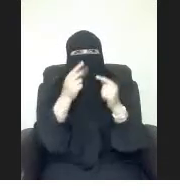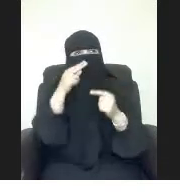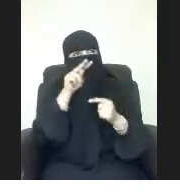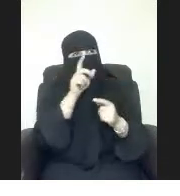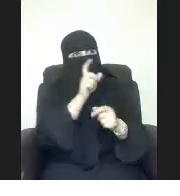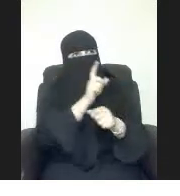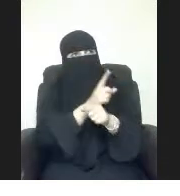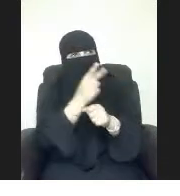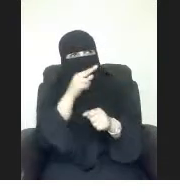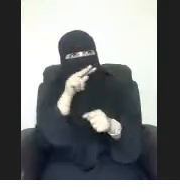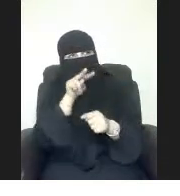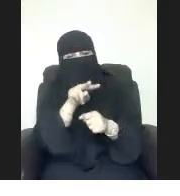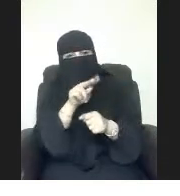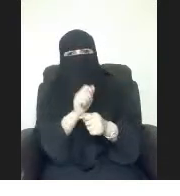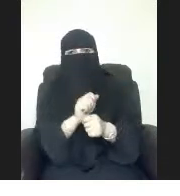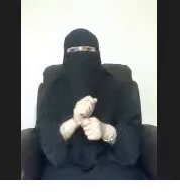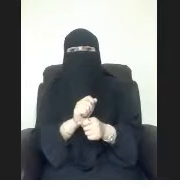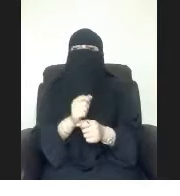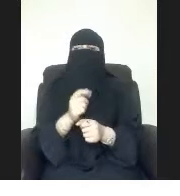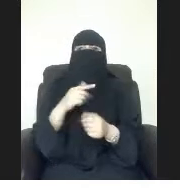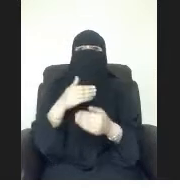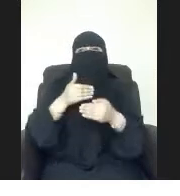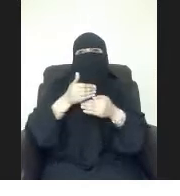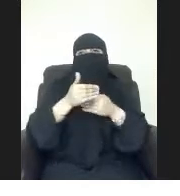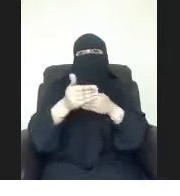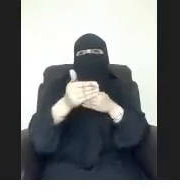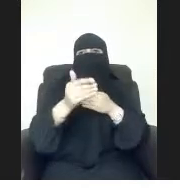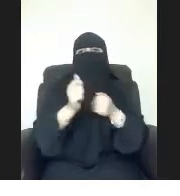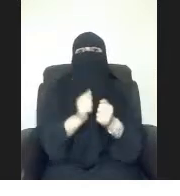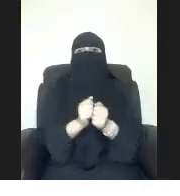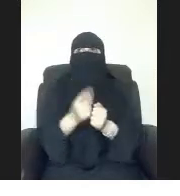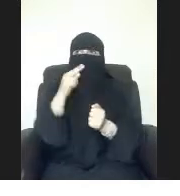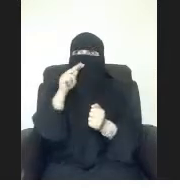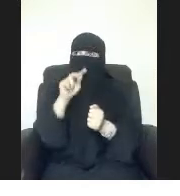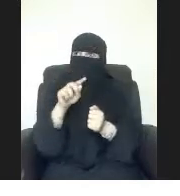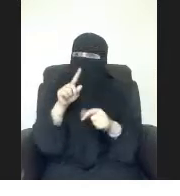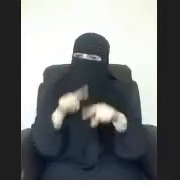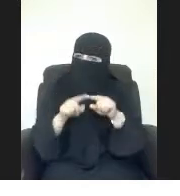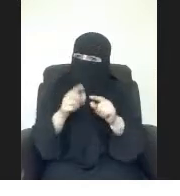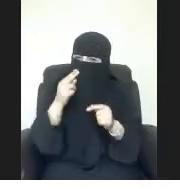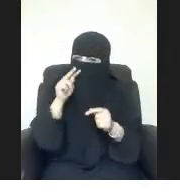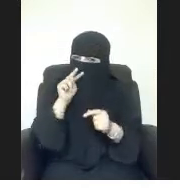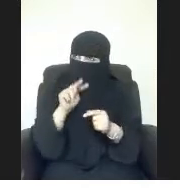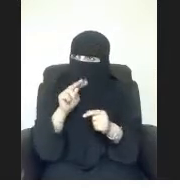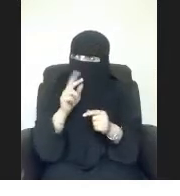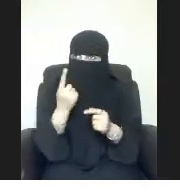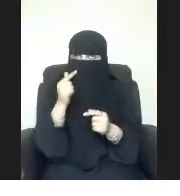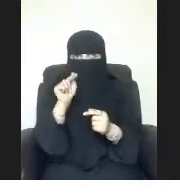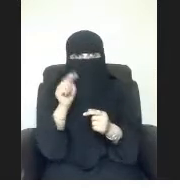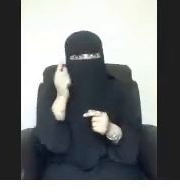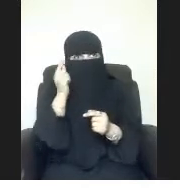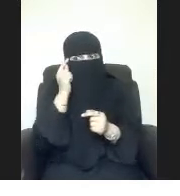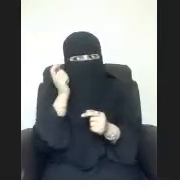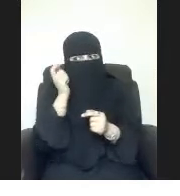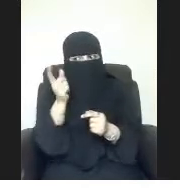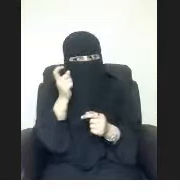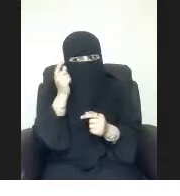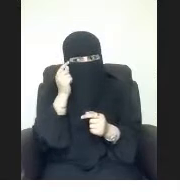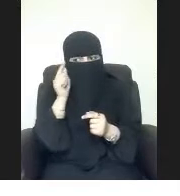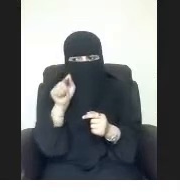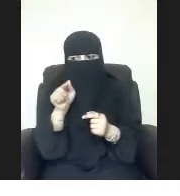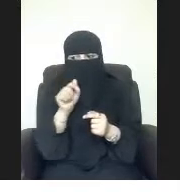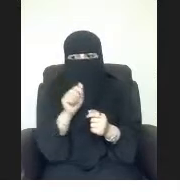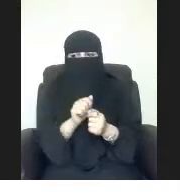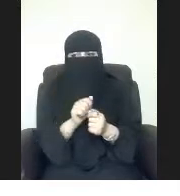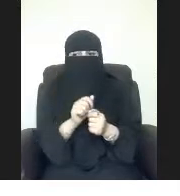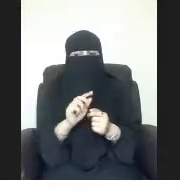هذا طبعا يصور على أنه عن بعد. أنا الحقيقة من وجهة نظري أسمي Technology Supported Education أو